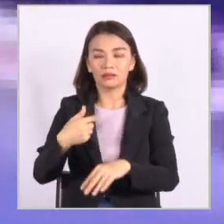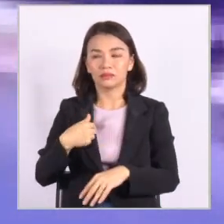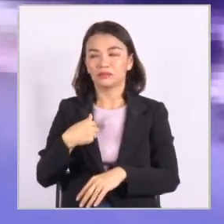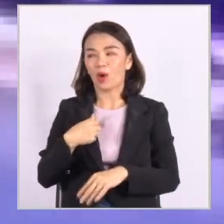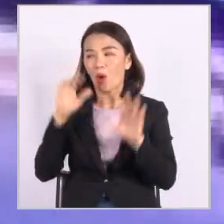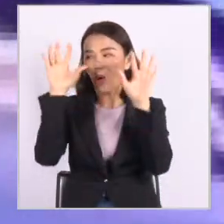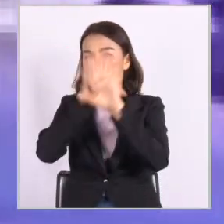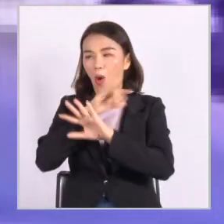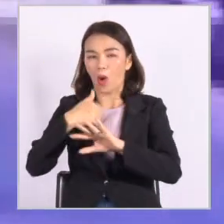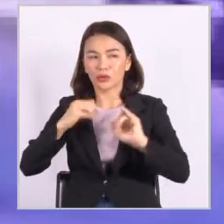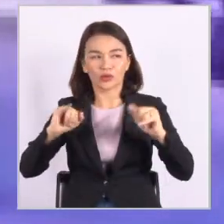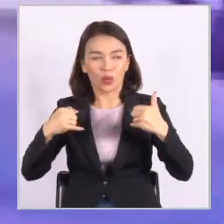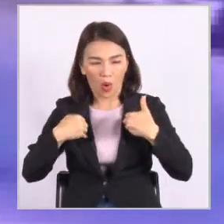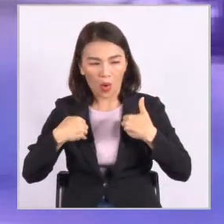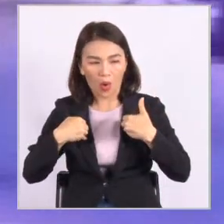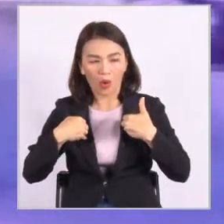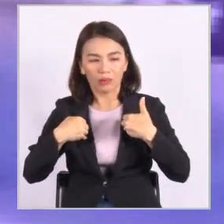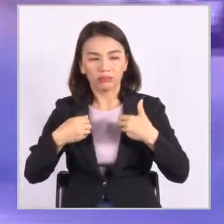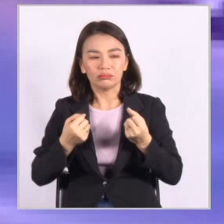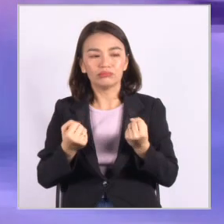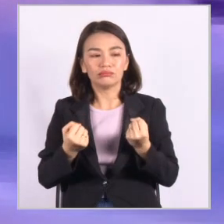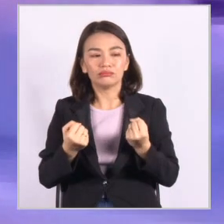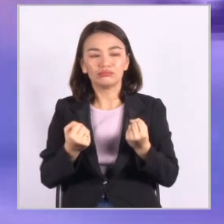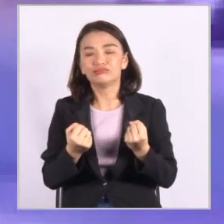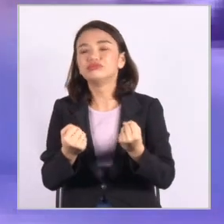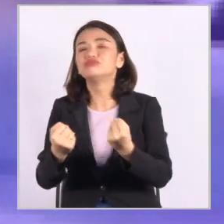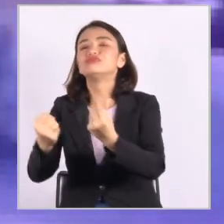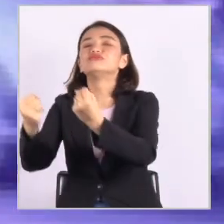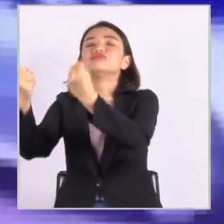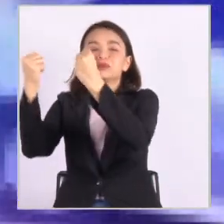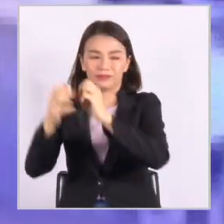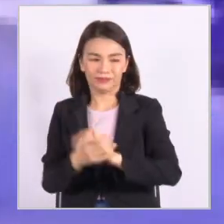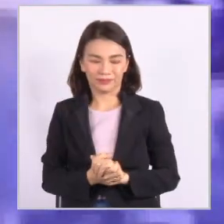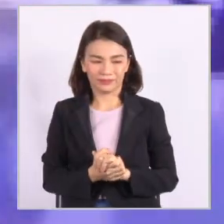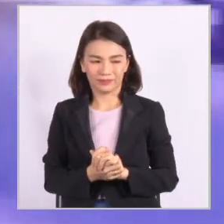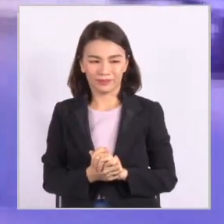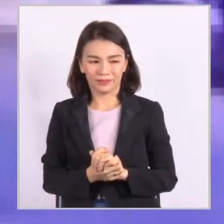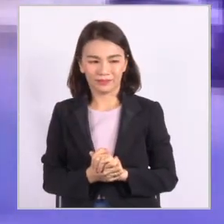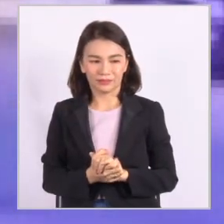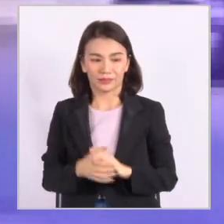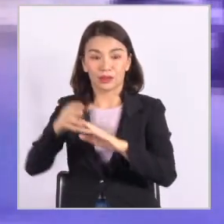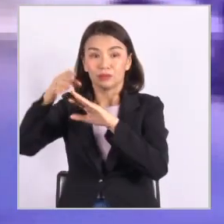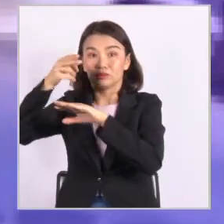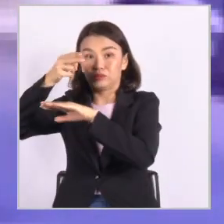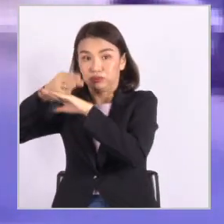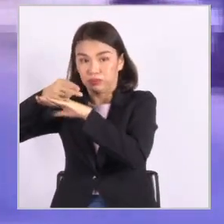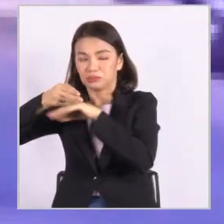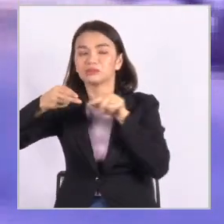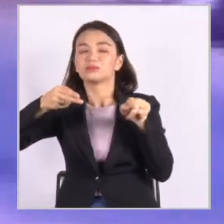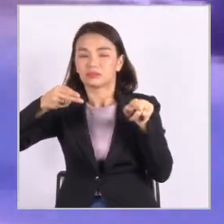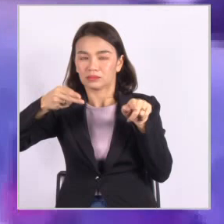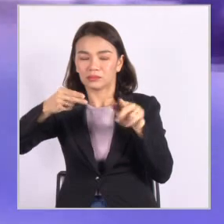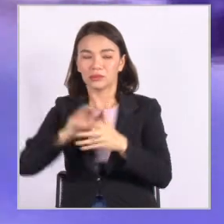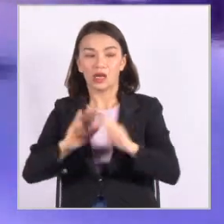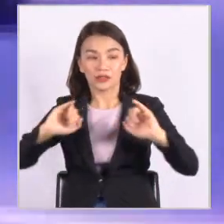รถทั้งๆที่ไม่ใช่รถของตัวเองแล้วก็ขับรถหลบหนีไปนี่ดีกล้องวงจรปิดจับภาพไว้ได้นะคะเจ้าของ